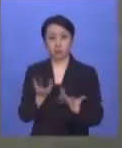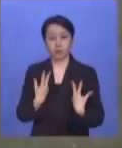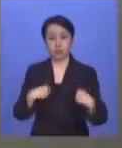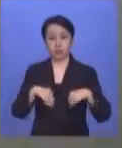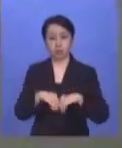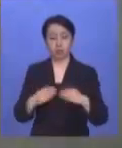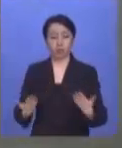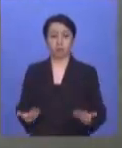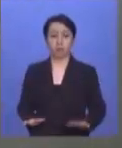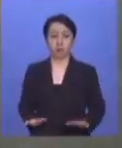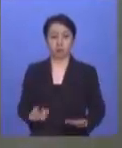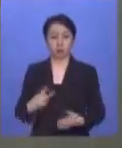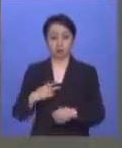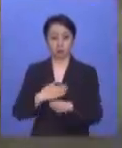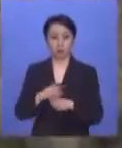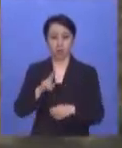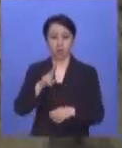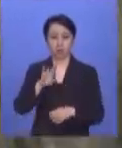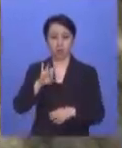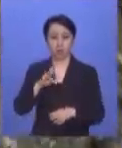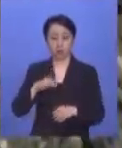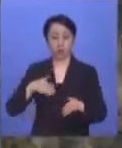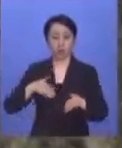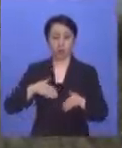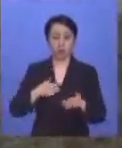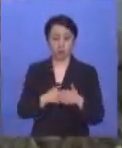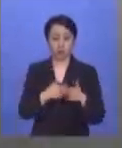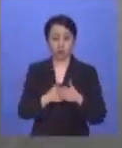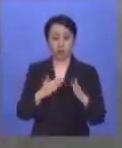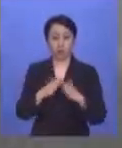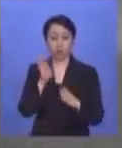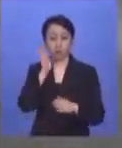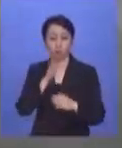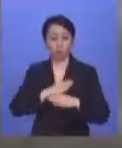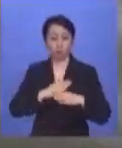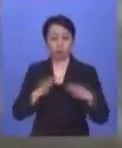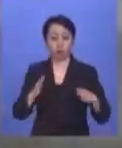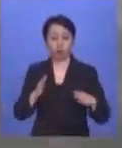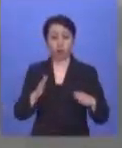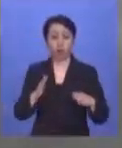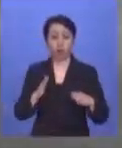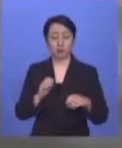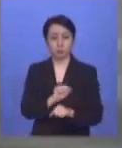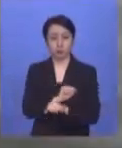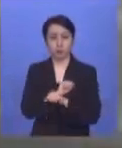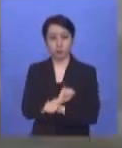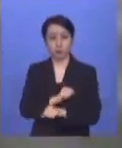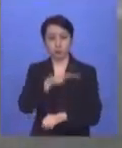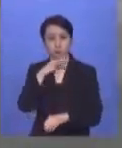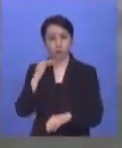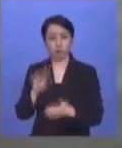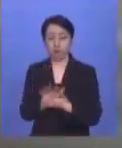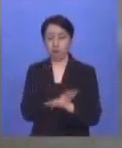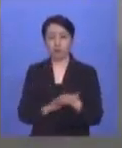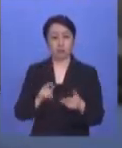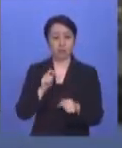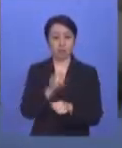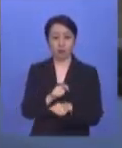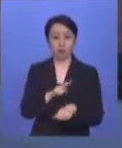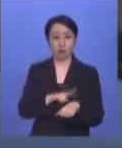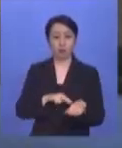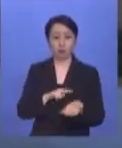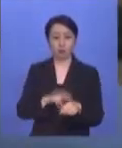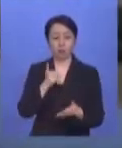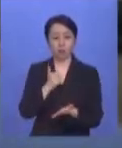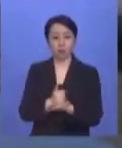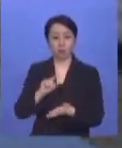проживающая по второму проезду Сенной В низко расположенный дом зашла вода мотопомпа задерживалась из-за множества заявок стражи правопорядка